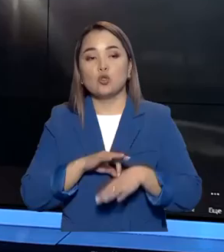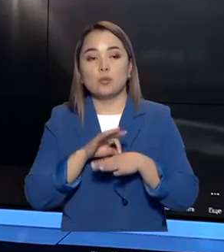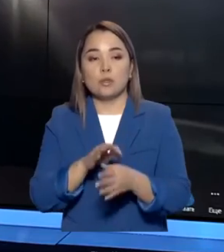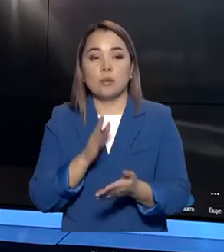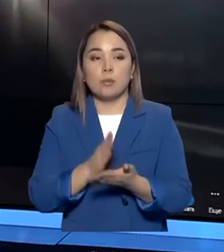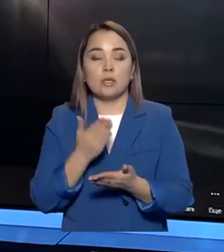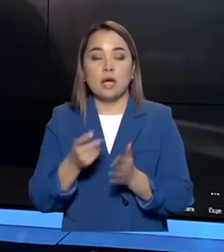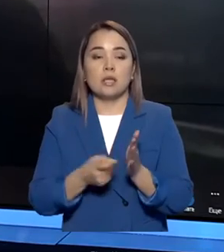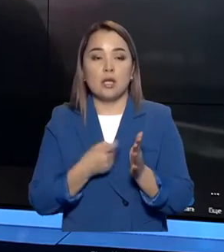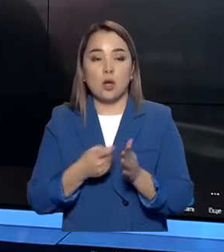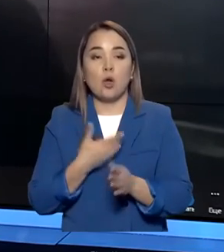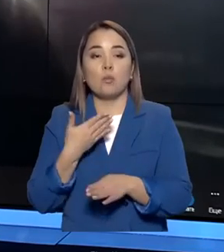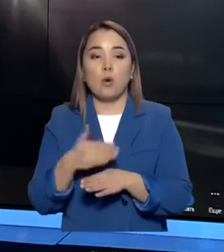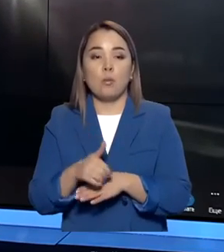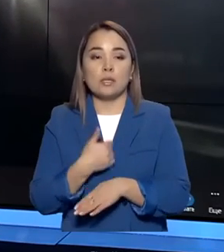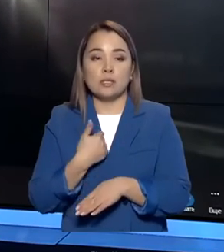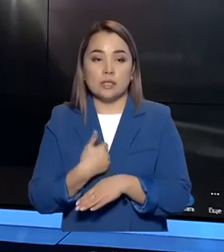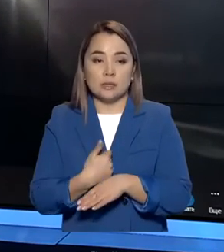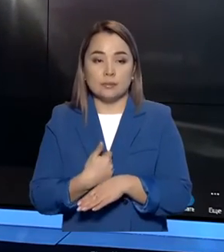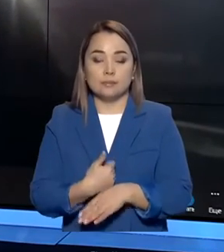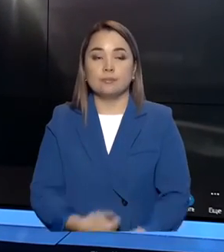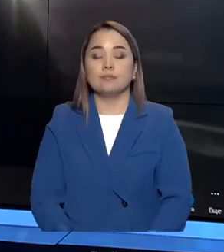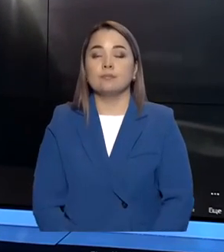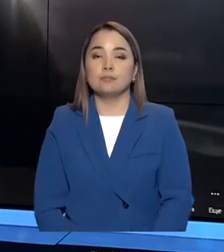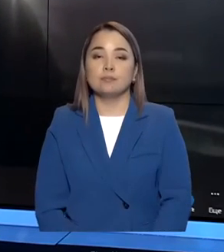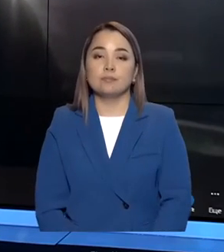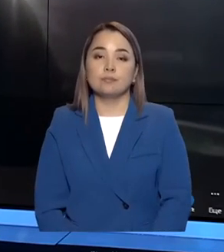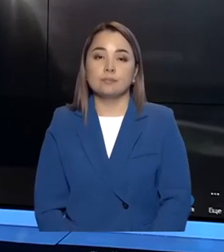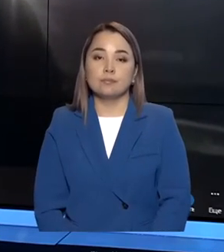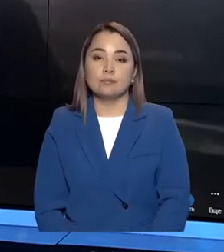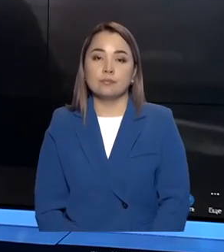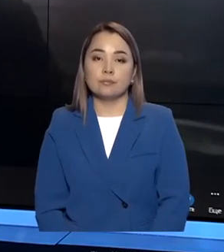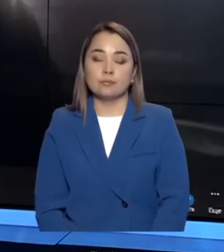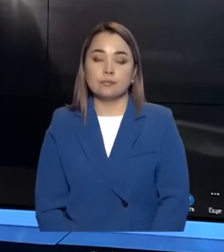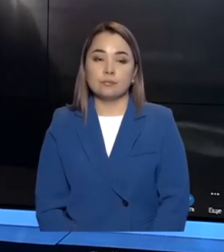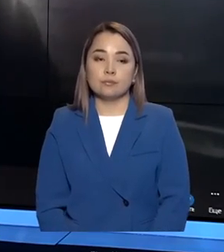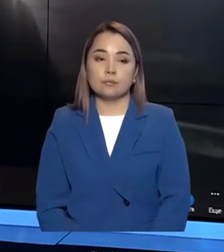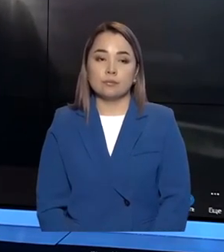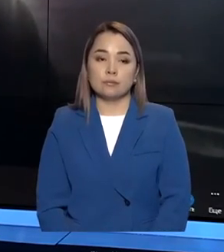тергеу бөлімінің бастығы. Саламат. Рахмет, Әлібек, түсінікті.